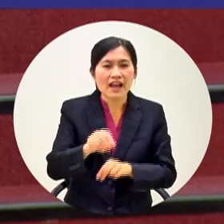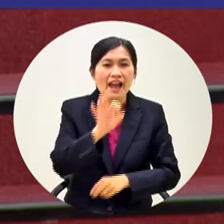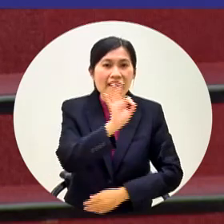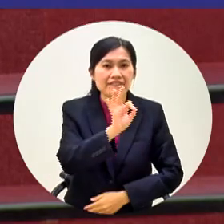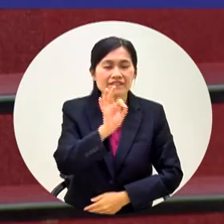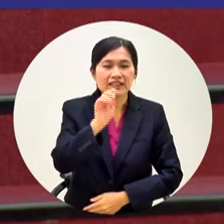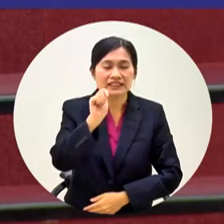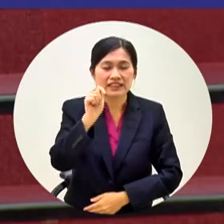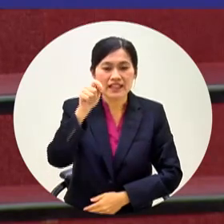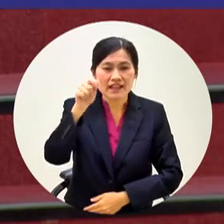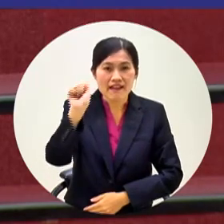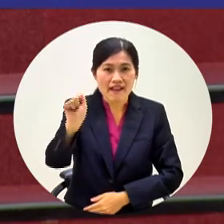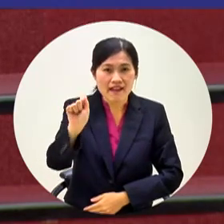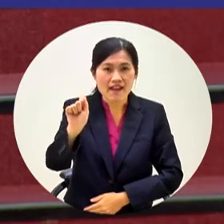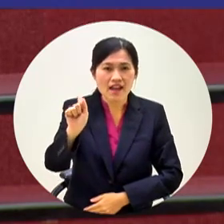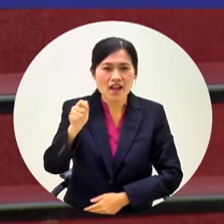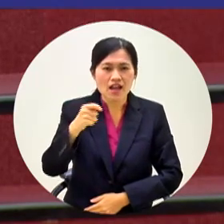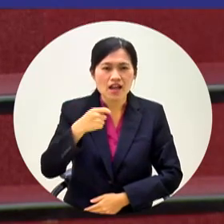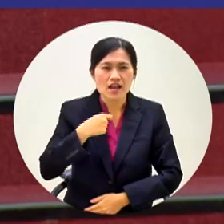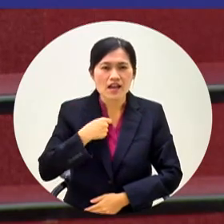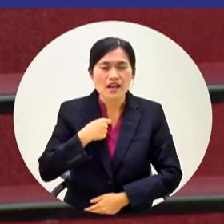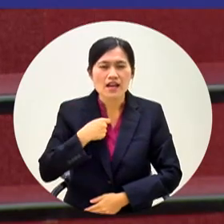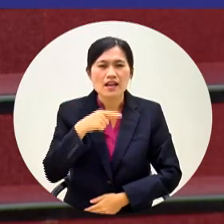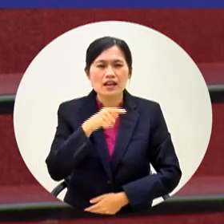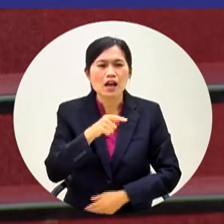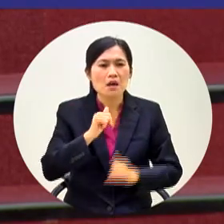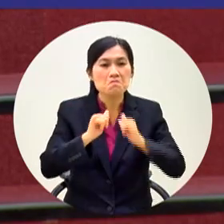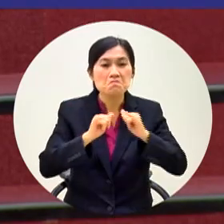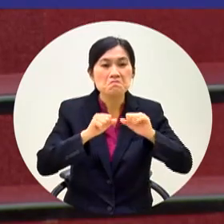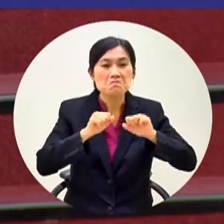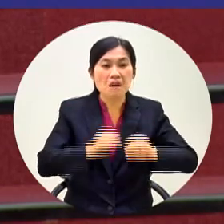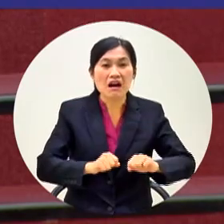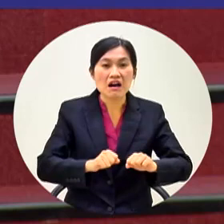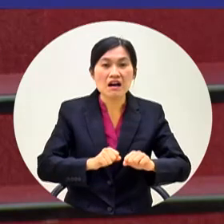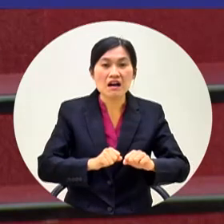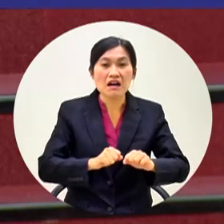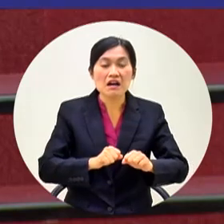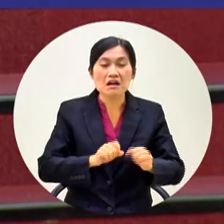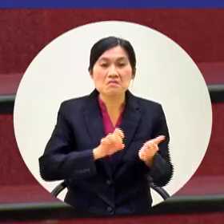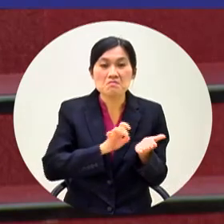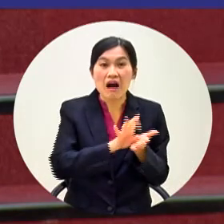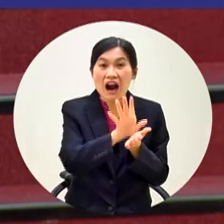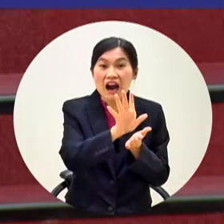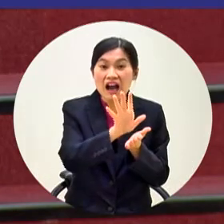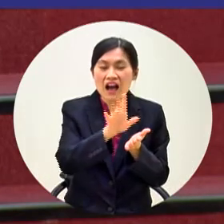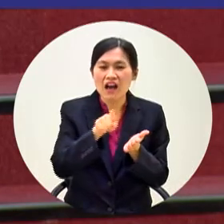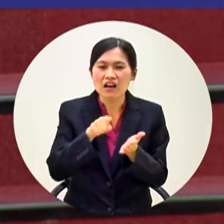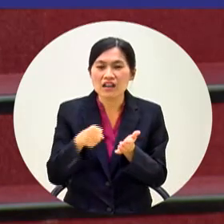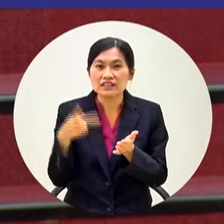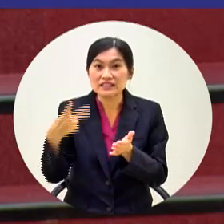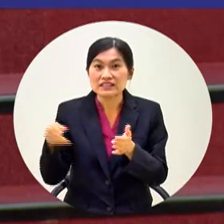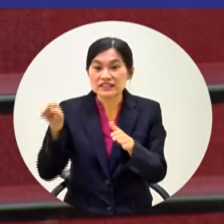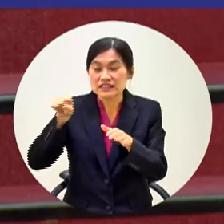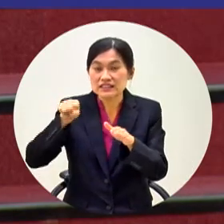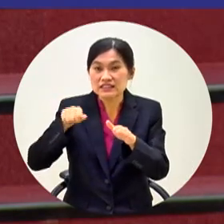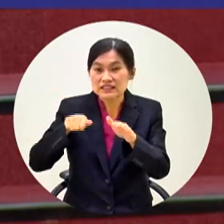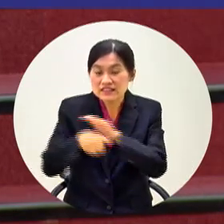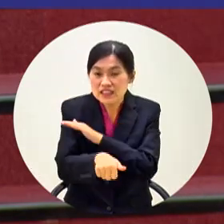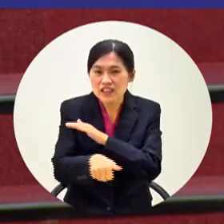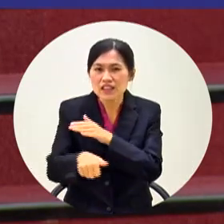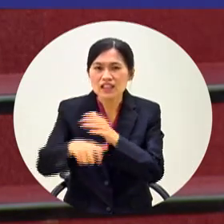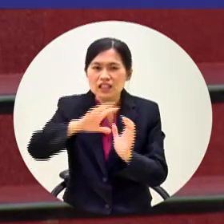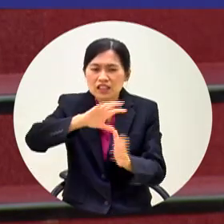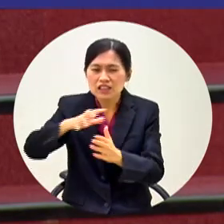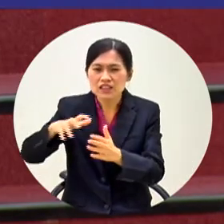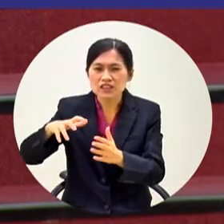口莱猪，牺牲人民的这个健康的权益来进口莱猪，然后加入这个世卫组织等等，不